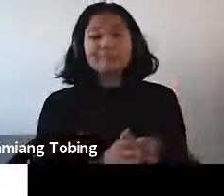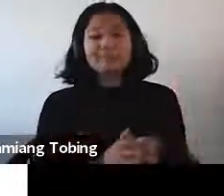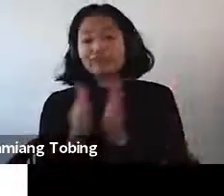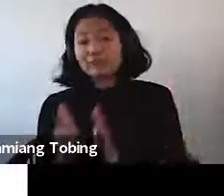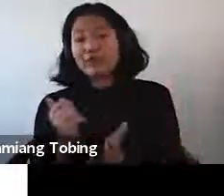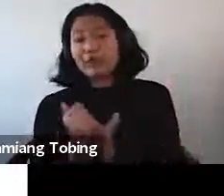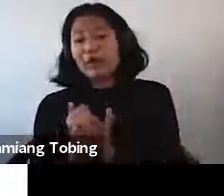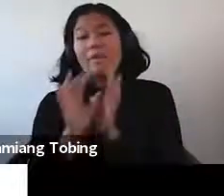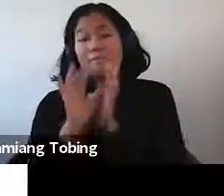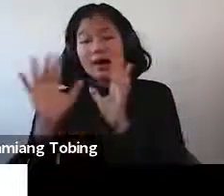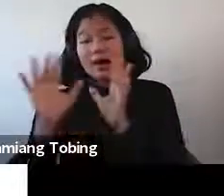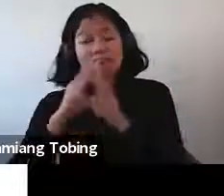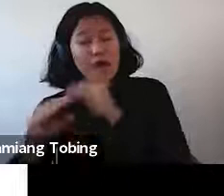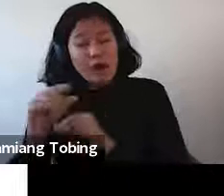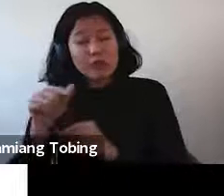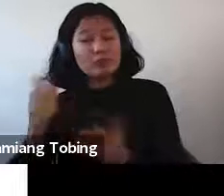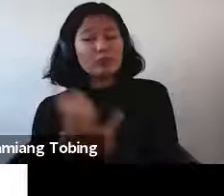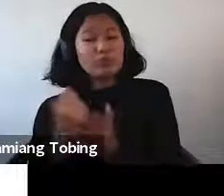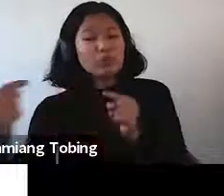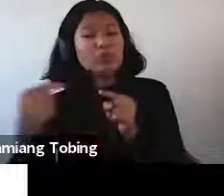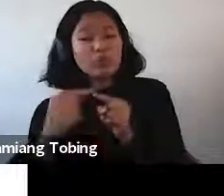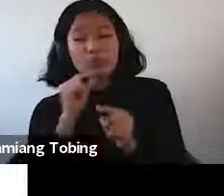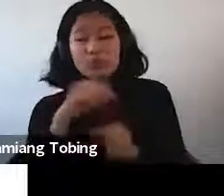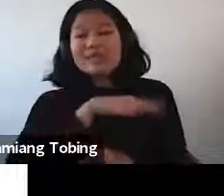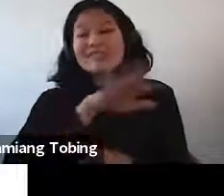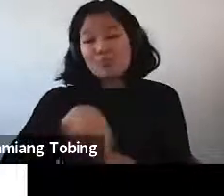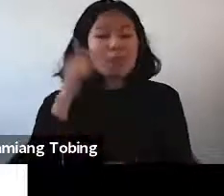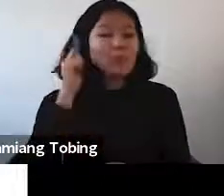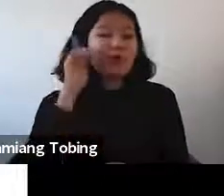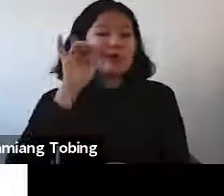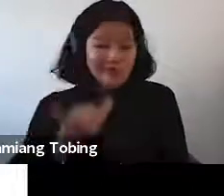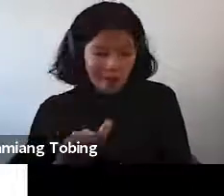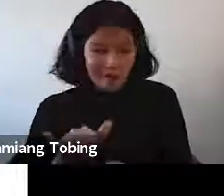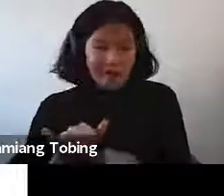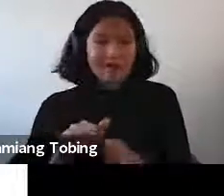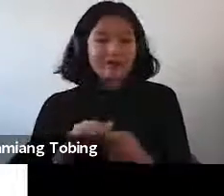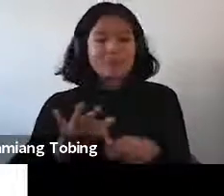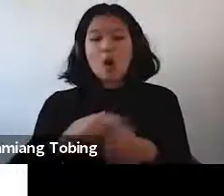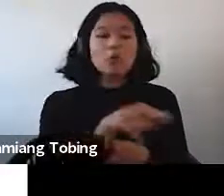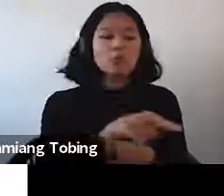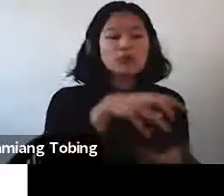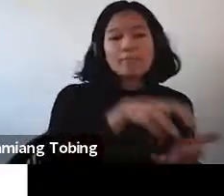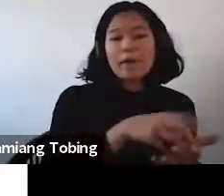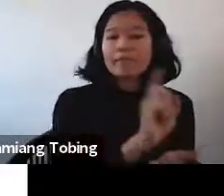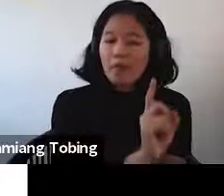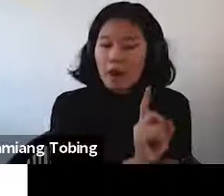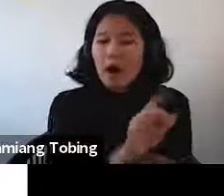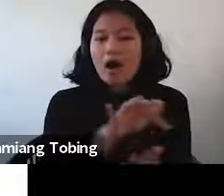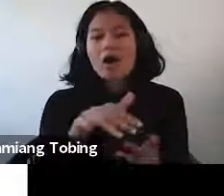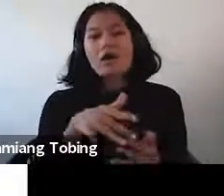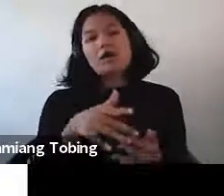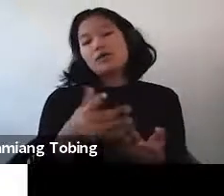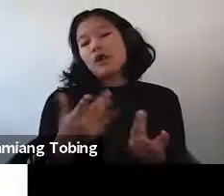yang akan saya bahas itu relevan untuk semua perempuan, terlepas dari di mana dia berada dalam kaitannya